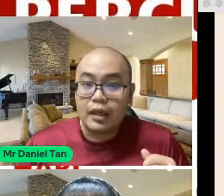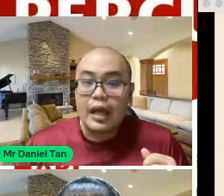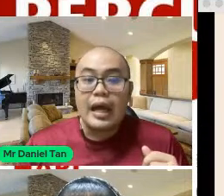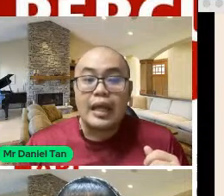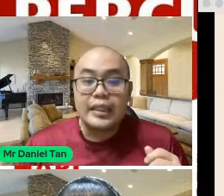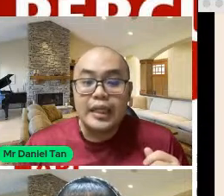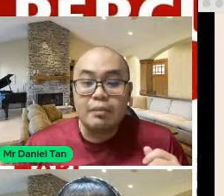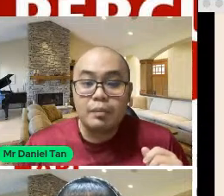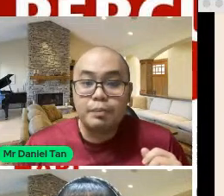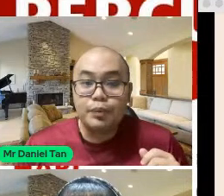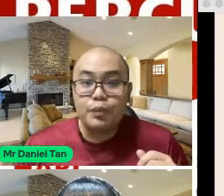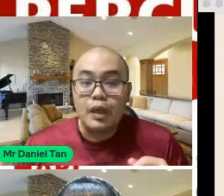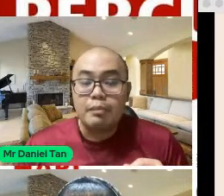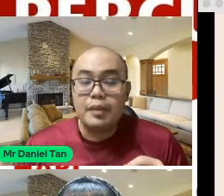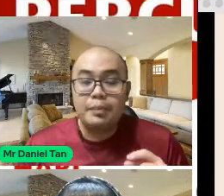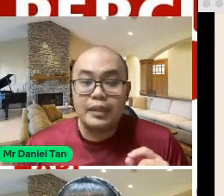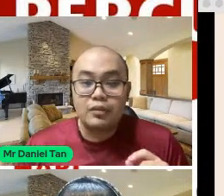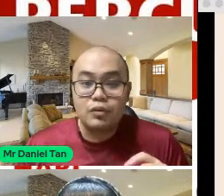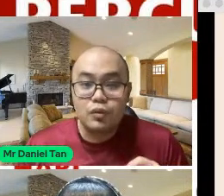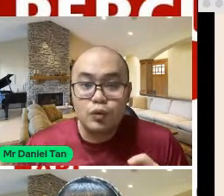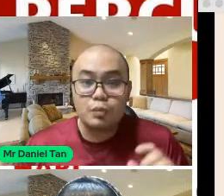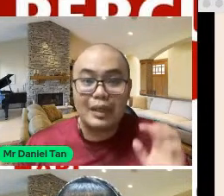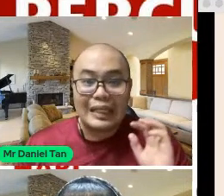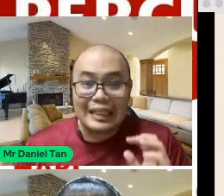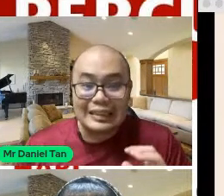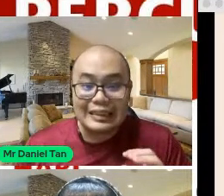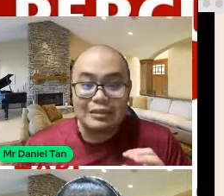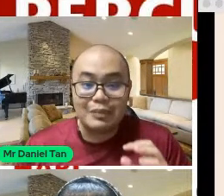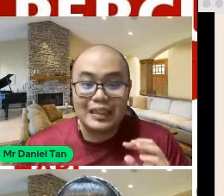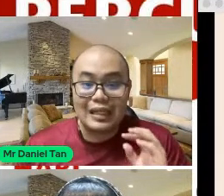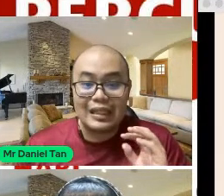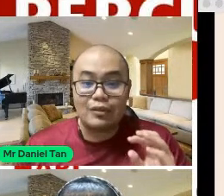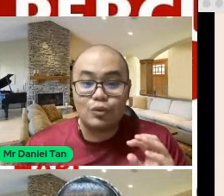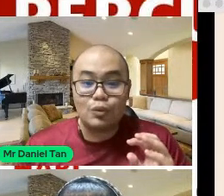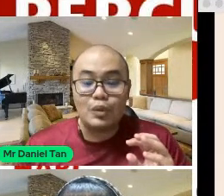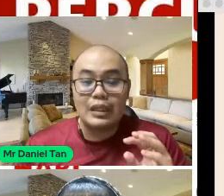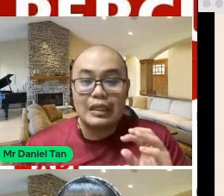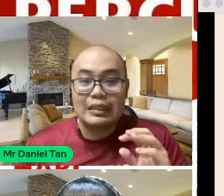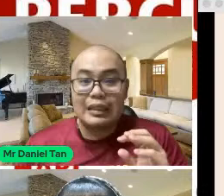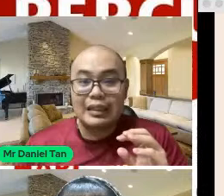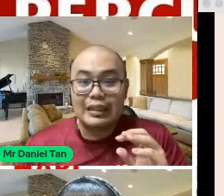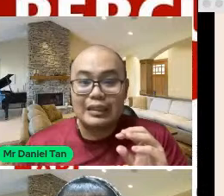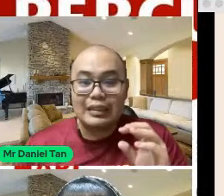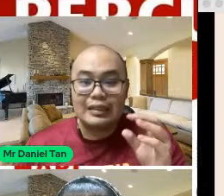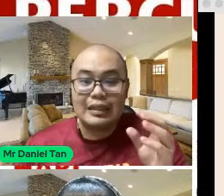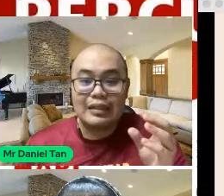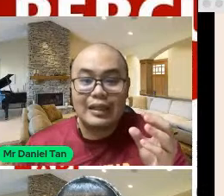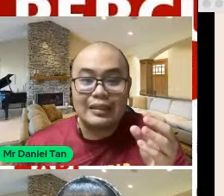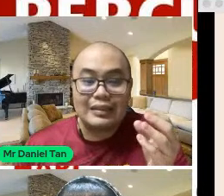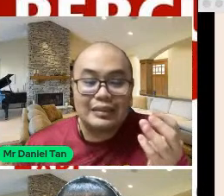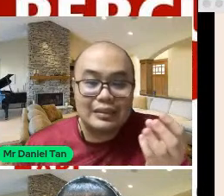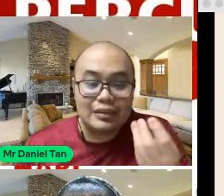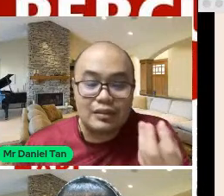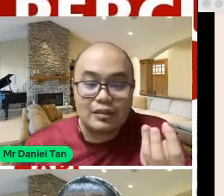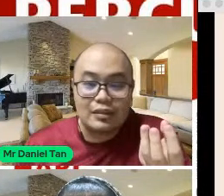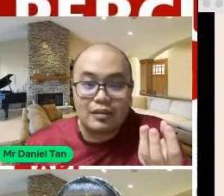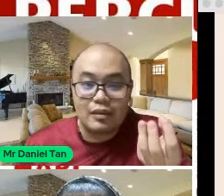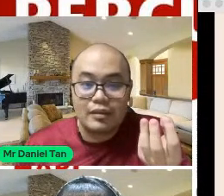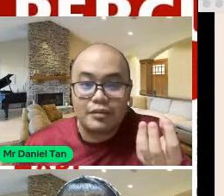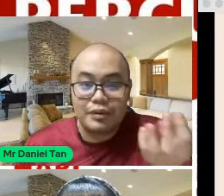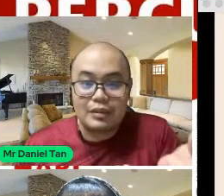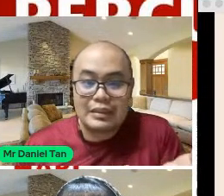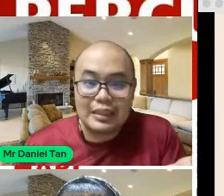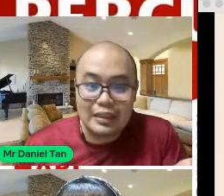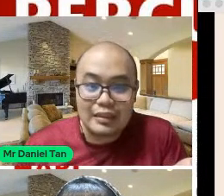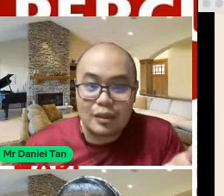pertama hanya mampu membantu mengatasi masalah itu dengan kadar yang